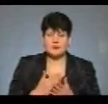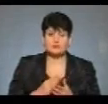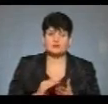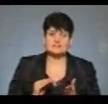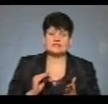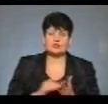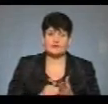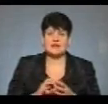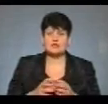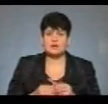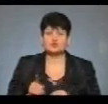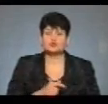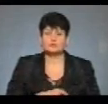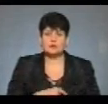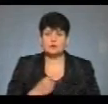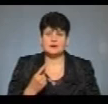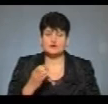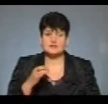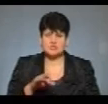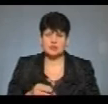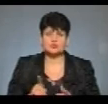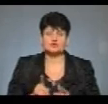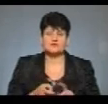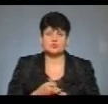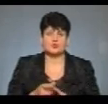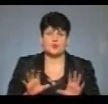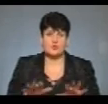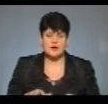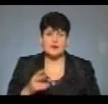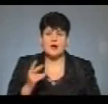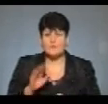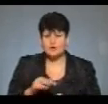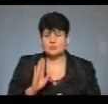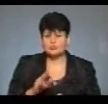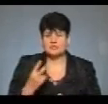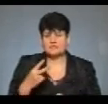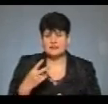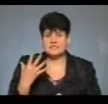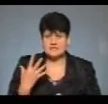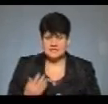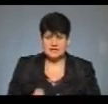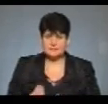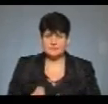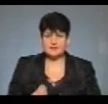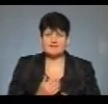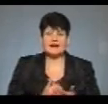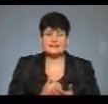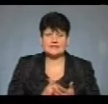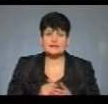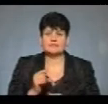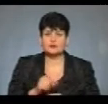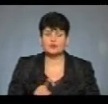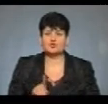встановлення результатів щодо депутатів, до 1 січня щодо голів, а потім буде 20 днів безпосередньо в кандидатів для того, щоб